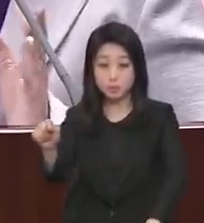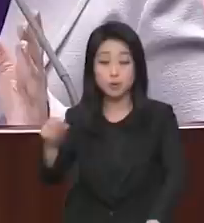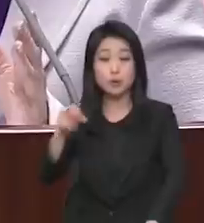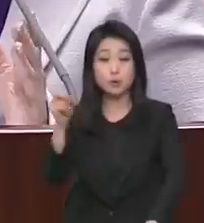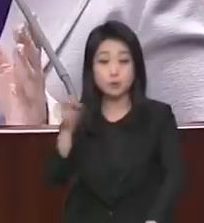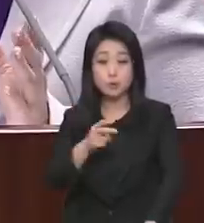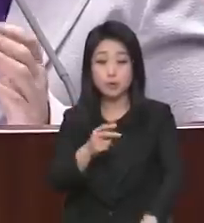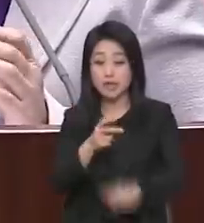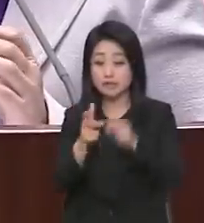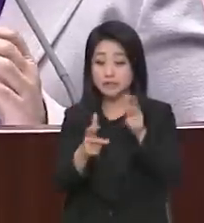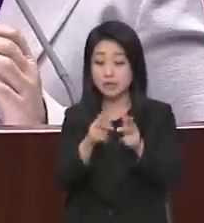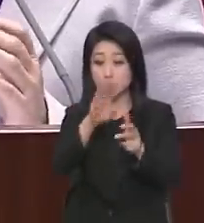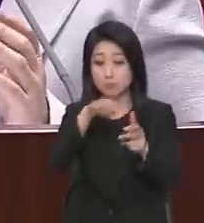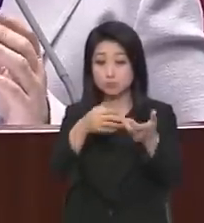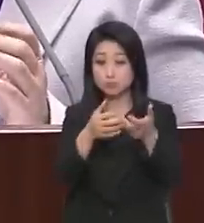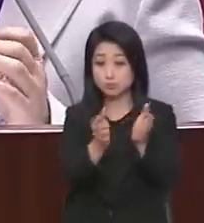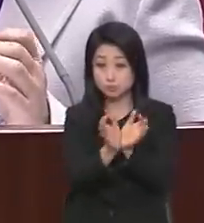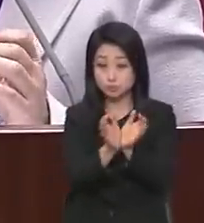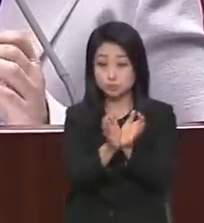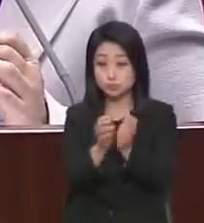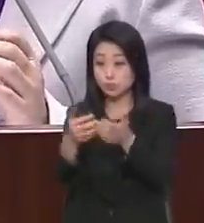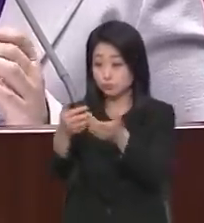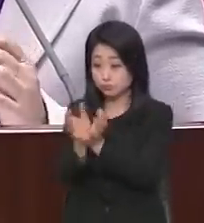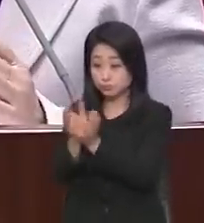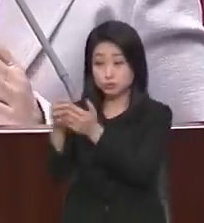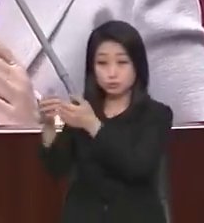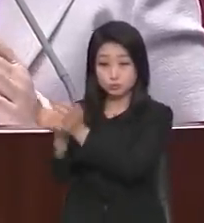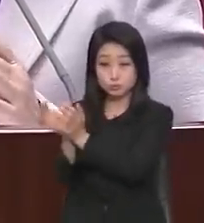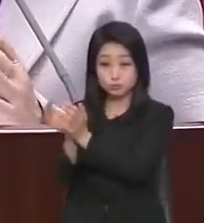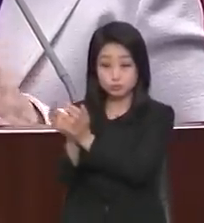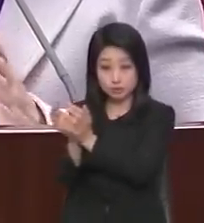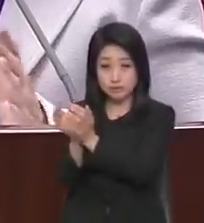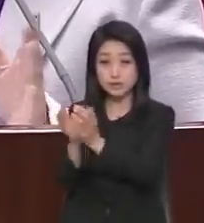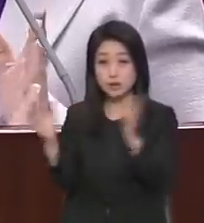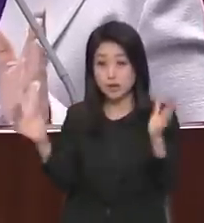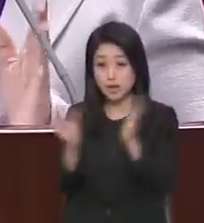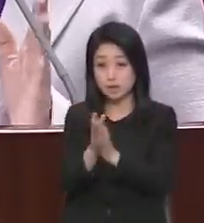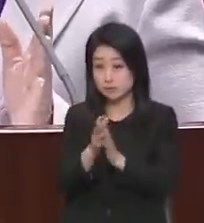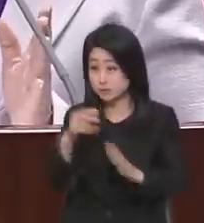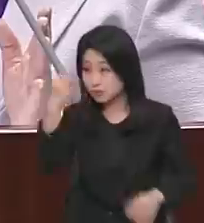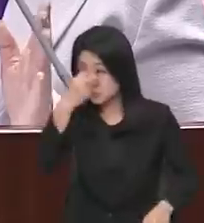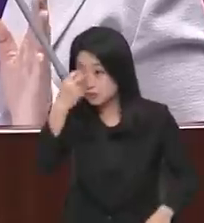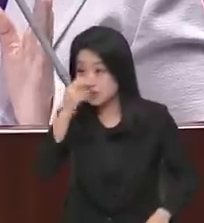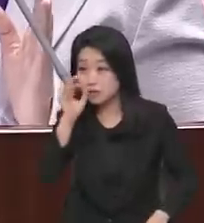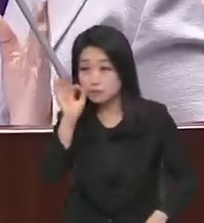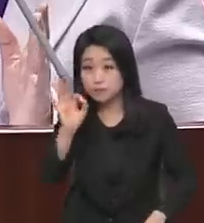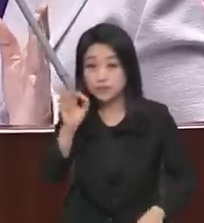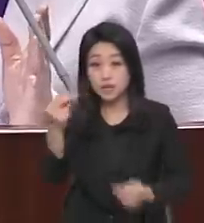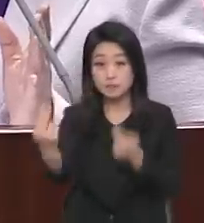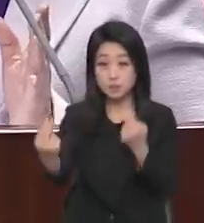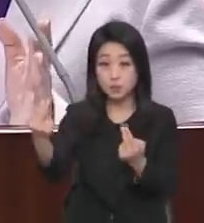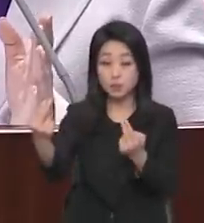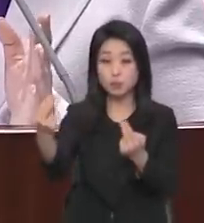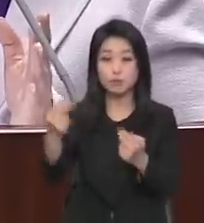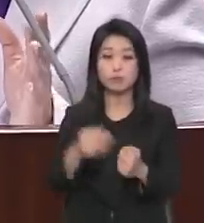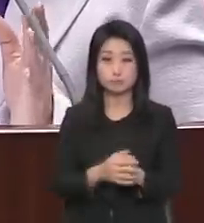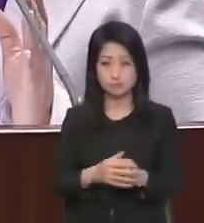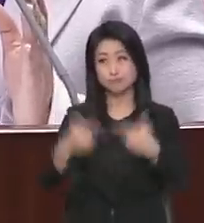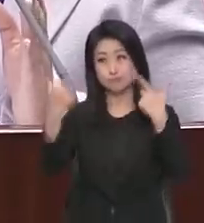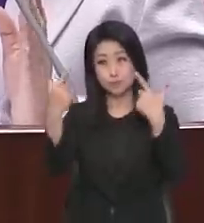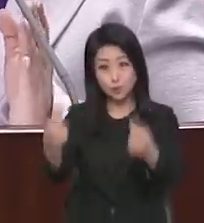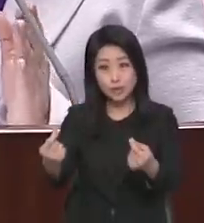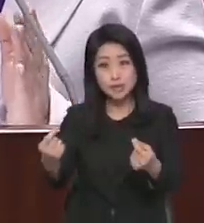그래서 산업부를 포함한 3개 부처, 6개 공공기관이 검토한 것도 저는 제가 봤을 때는 불법적인 일탈